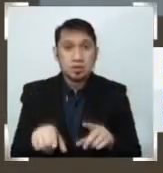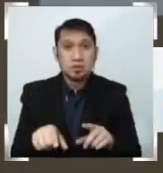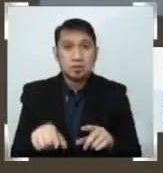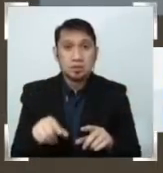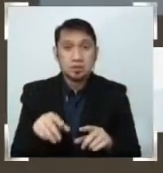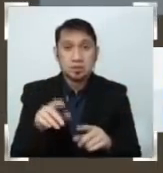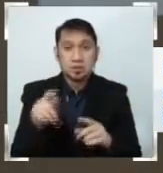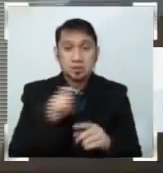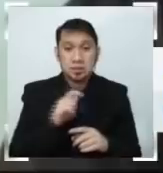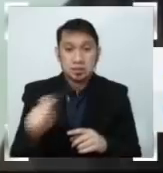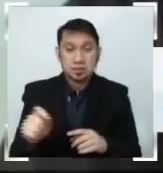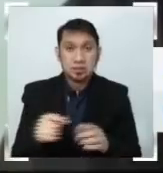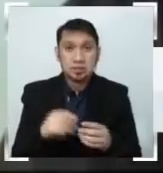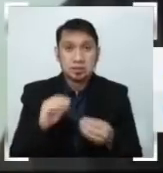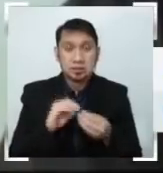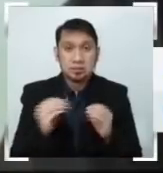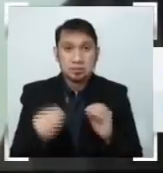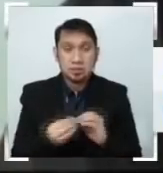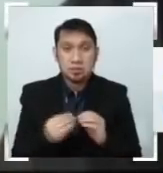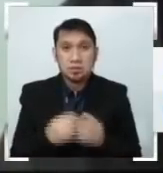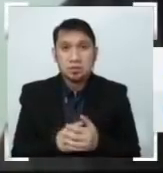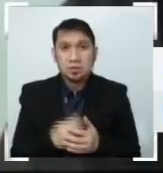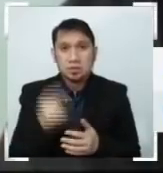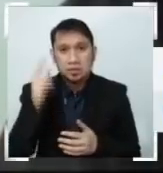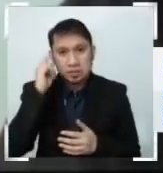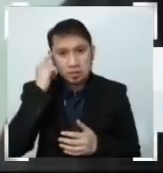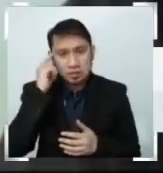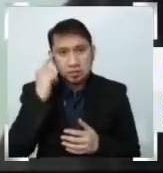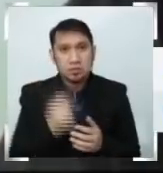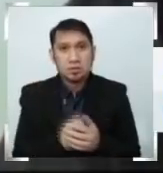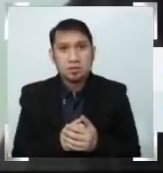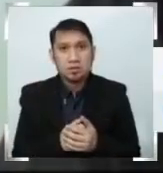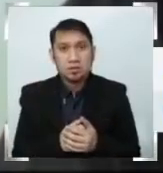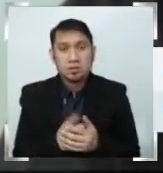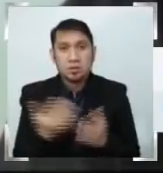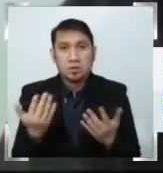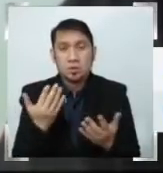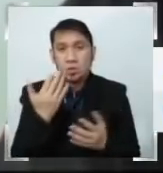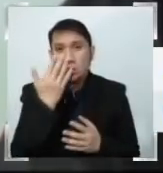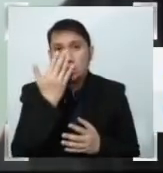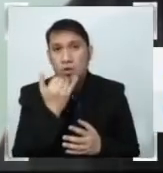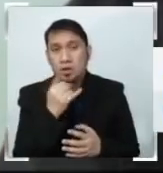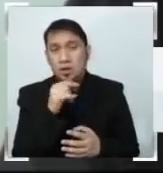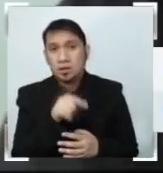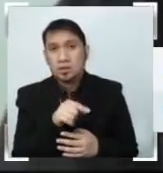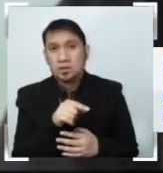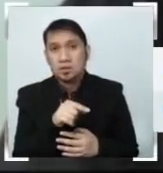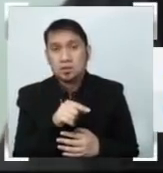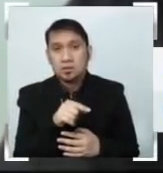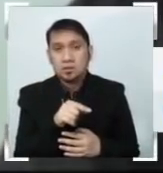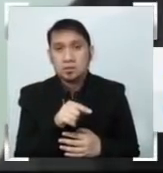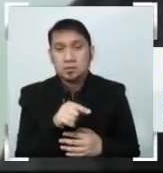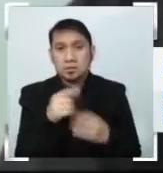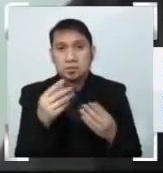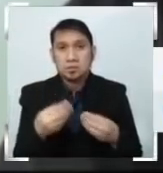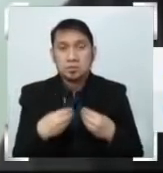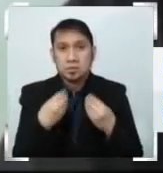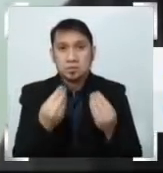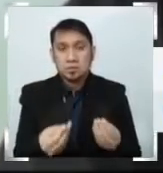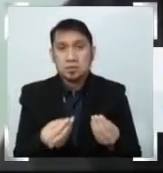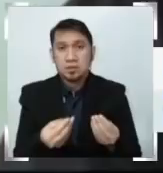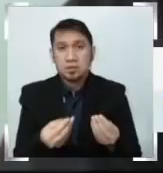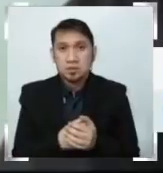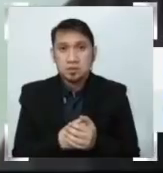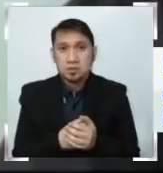kanyang cellphone number. Naisip ko pa, ano pang sense kung bakit ko ibibigay ito, parang it's giving